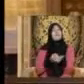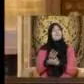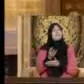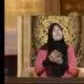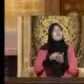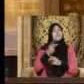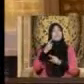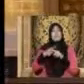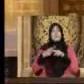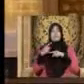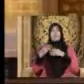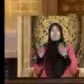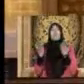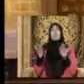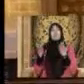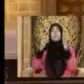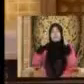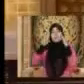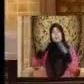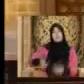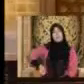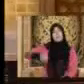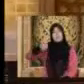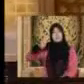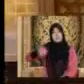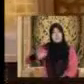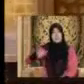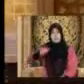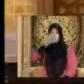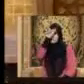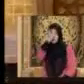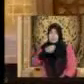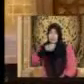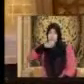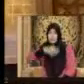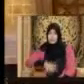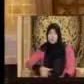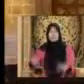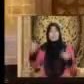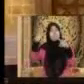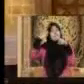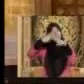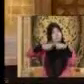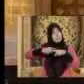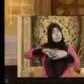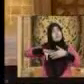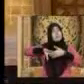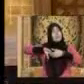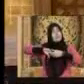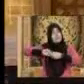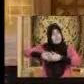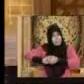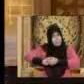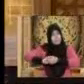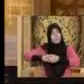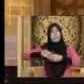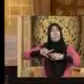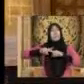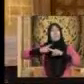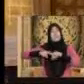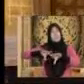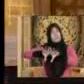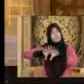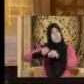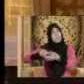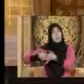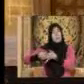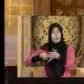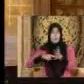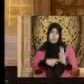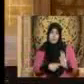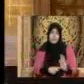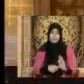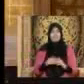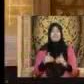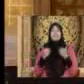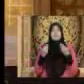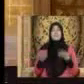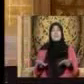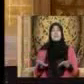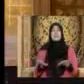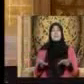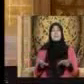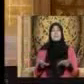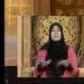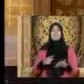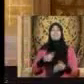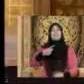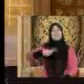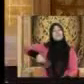ونذيرا، اللهم صلي وسلم وبارك عليه وعلى آله وأصحابه أجمعين. وبعد، فيا